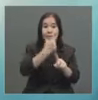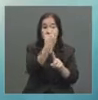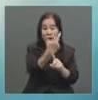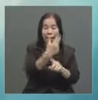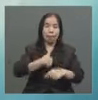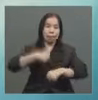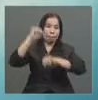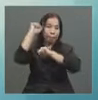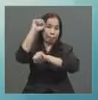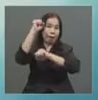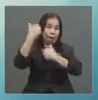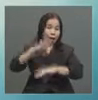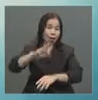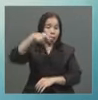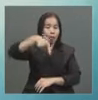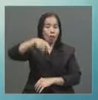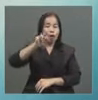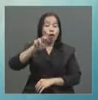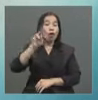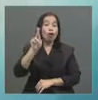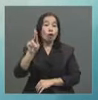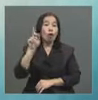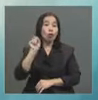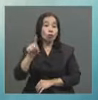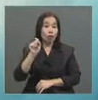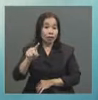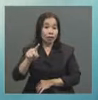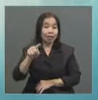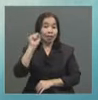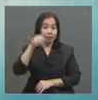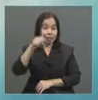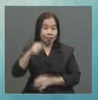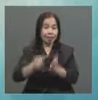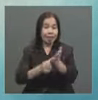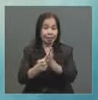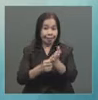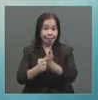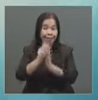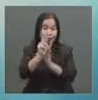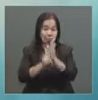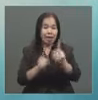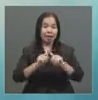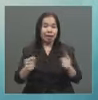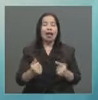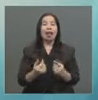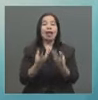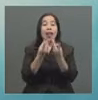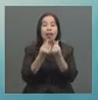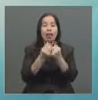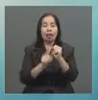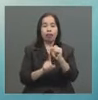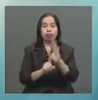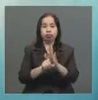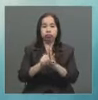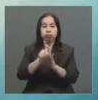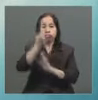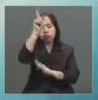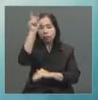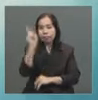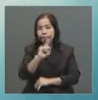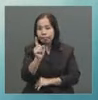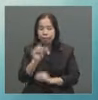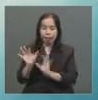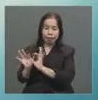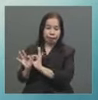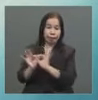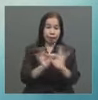ประกาศสถานการณ์ฉุกเฉินแต่อย่างไรก็ตามแต่ครับตัวเลขยังพุ่งขึ้นอันนี้เป็นผลผูกโยงมาจ